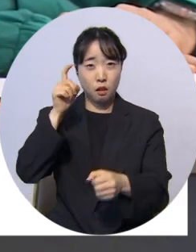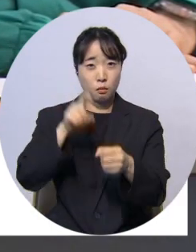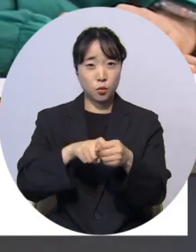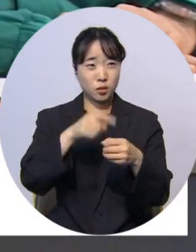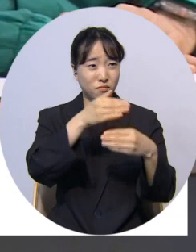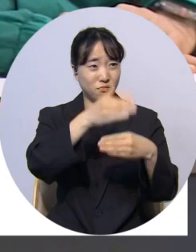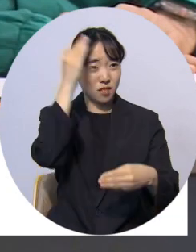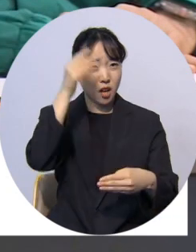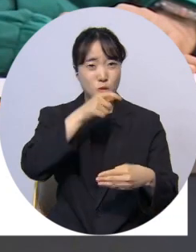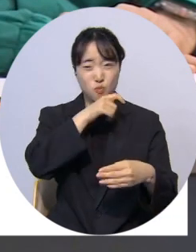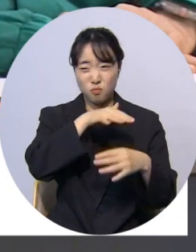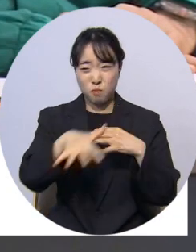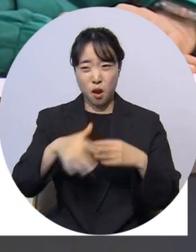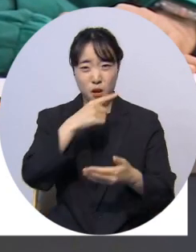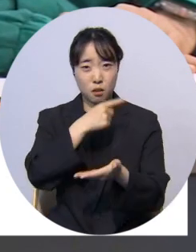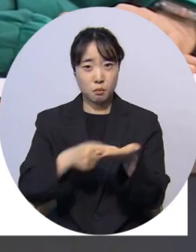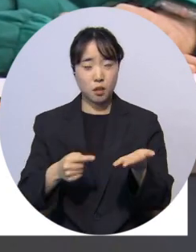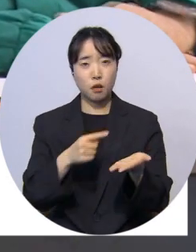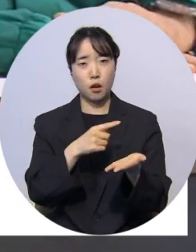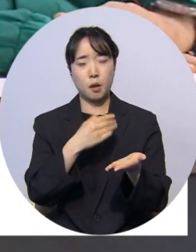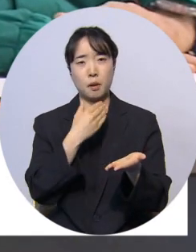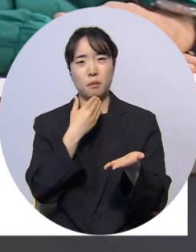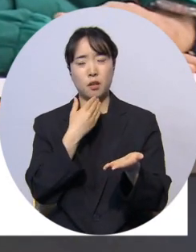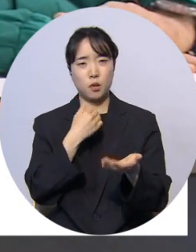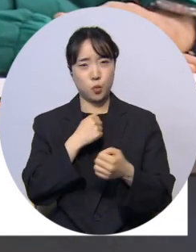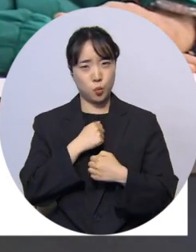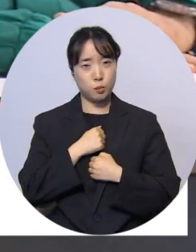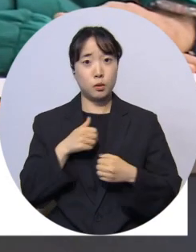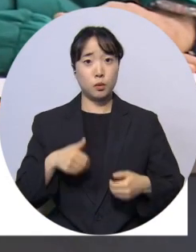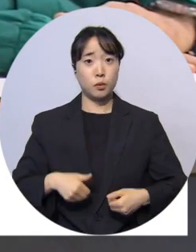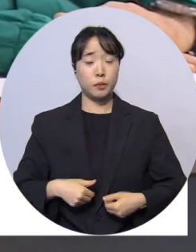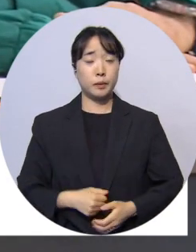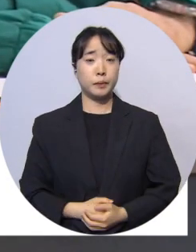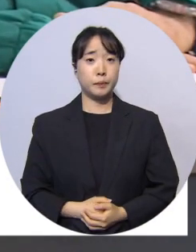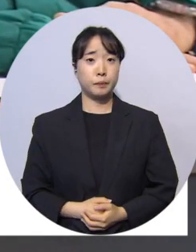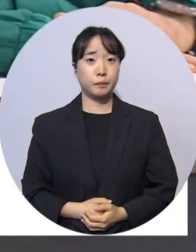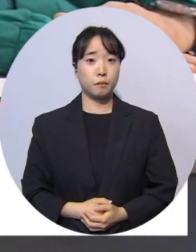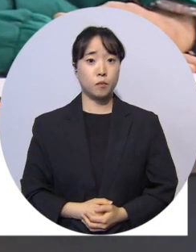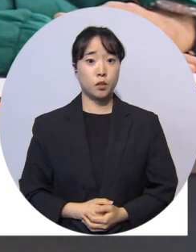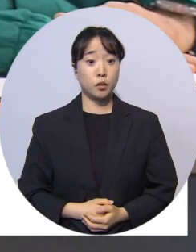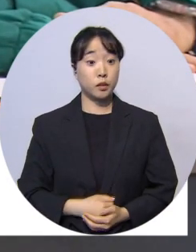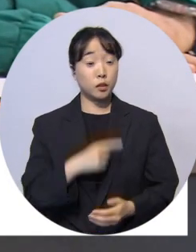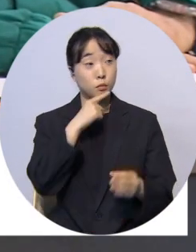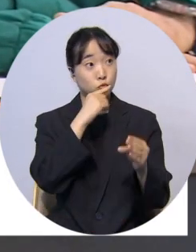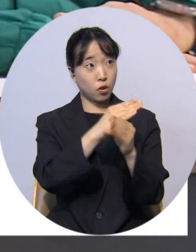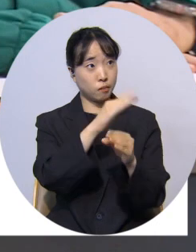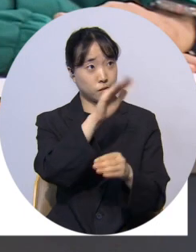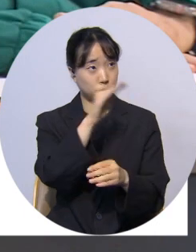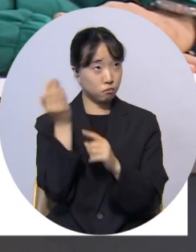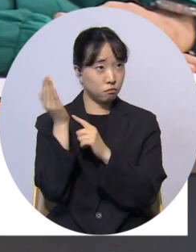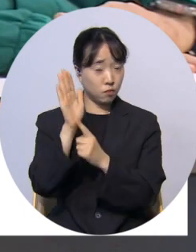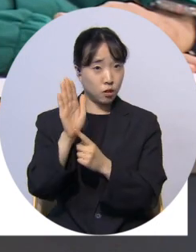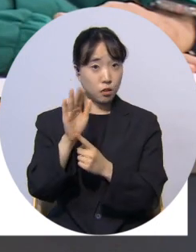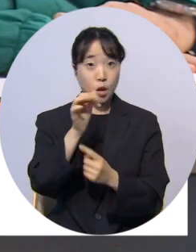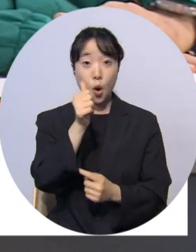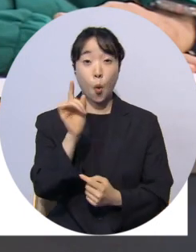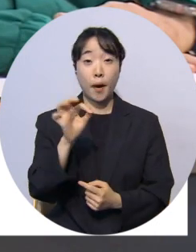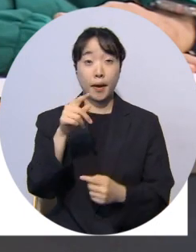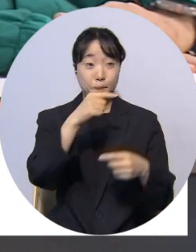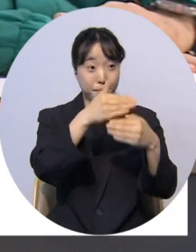배제할 수가 없는 그런 상황입니다 북한에게이 황강댐을 방류할